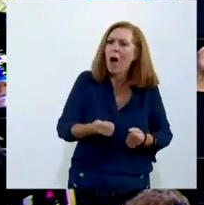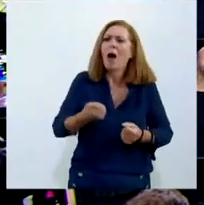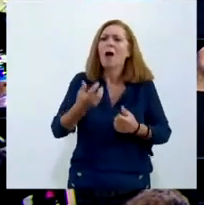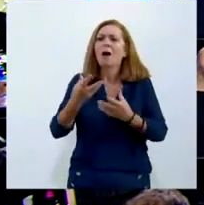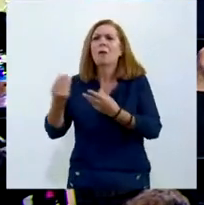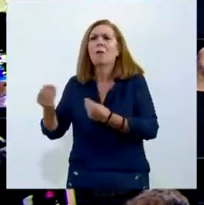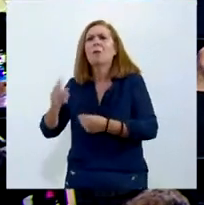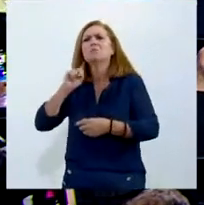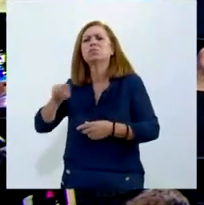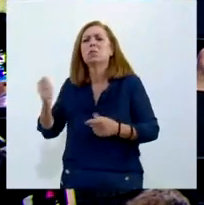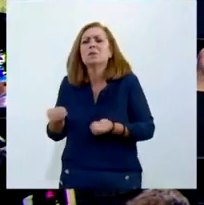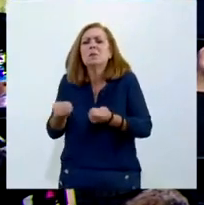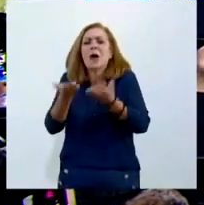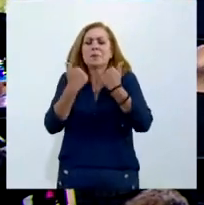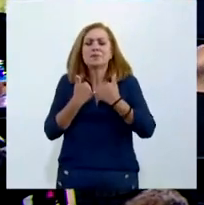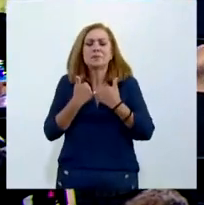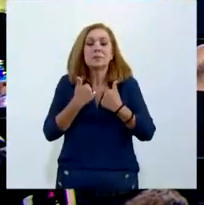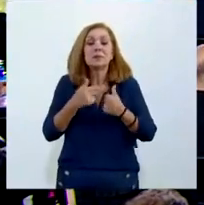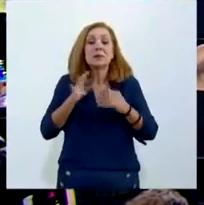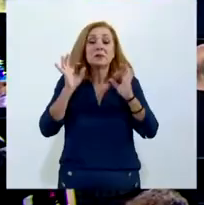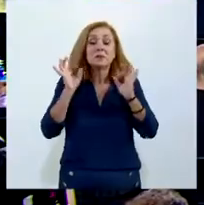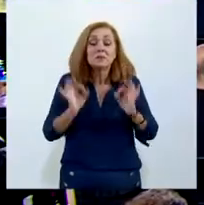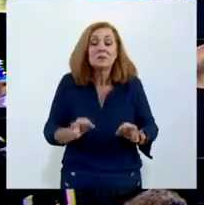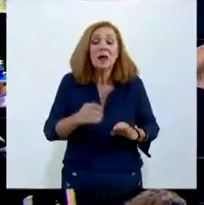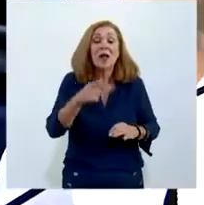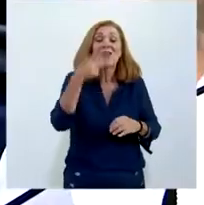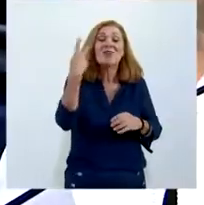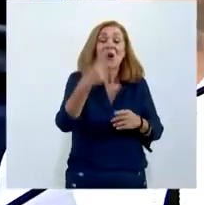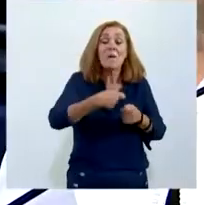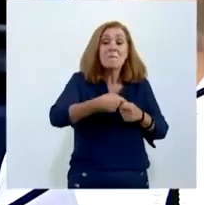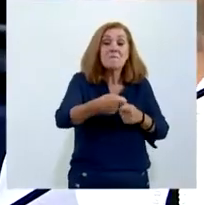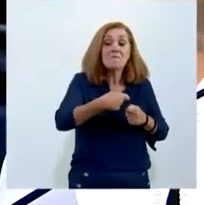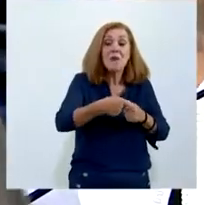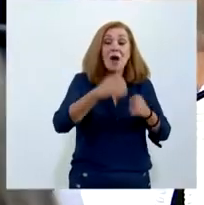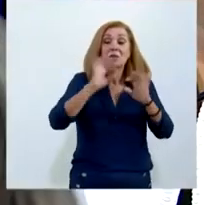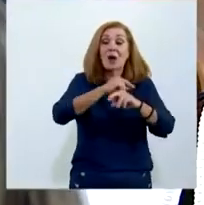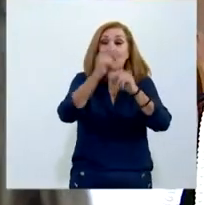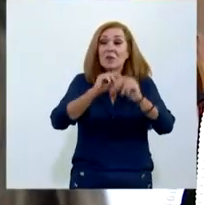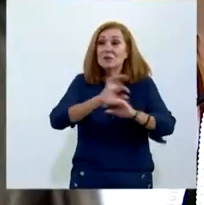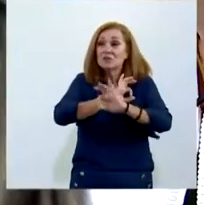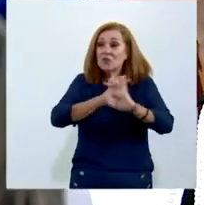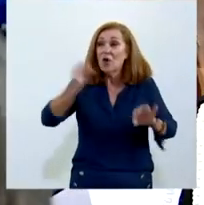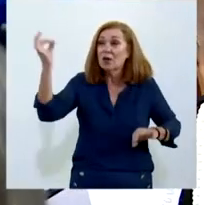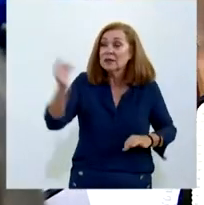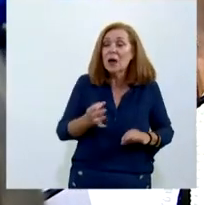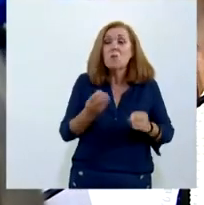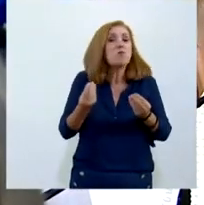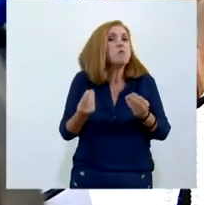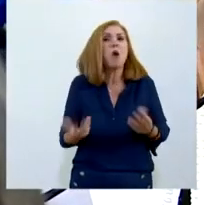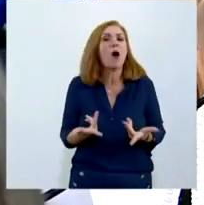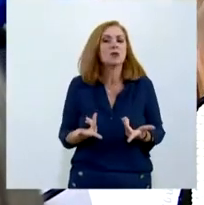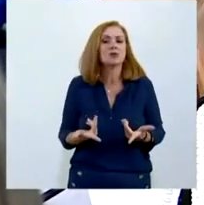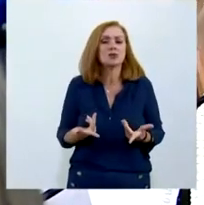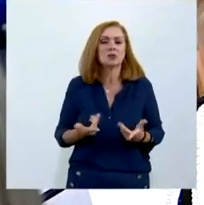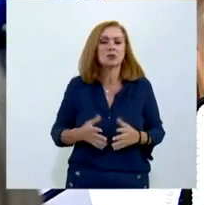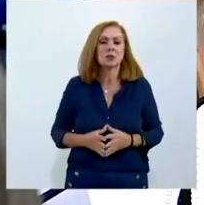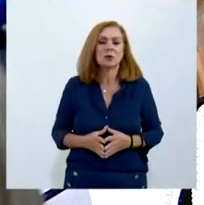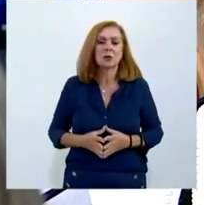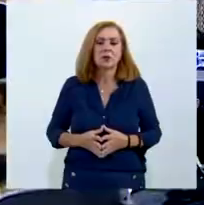να εξασφαλιστεί η αποτελεσματικότητα των δικών σας μέτρων που ανακοινώσατε χθες? Ευχαριστώ.